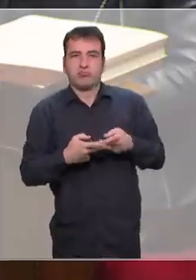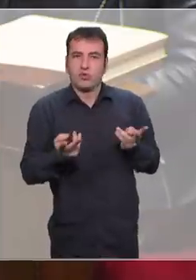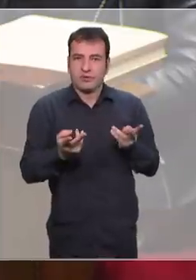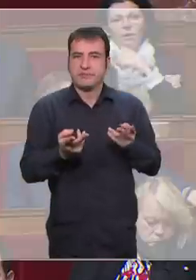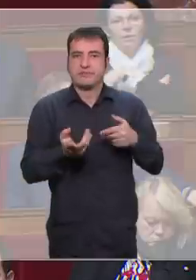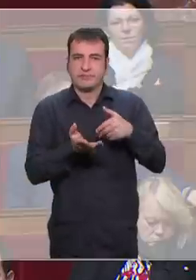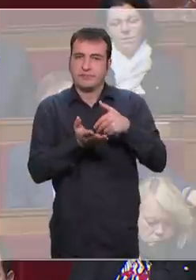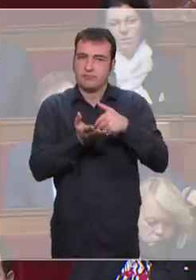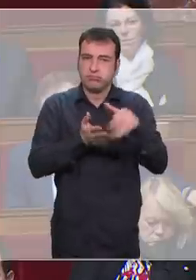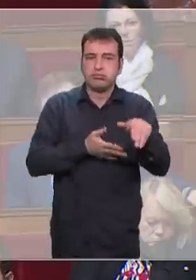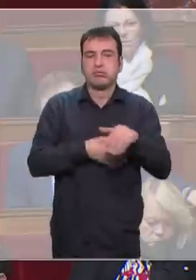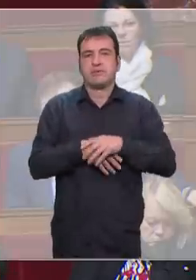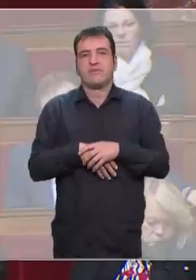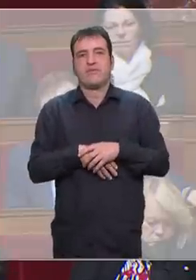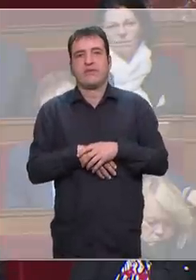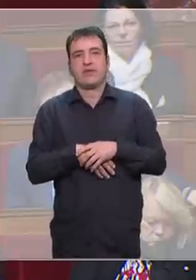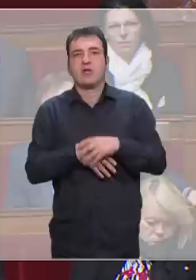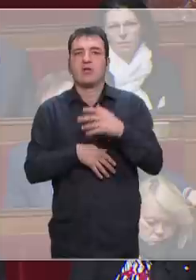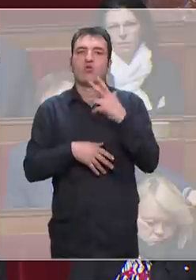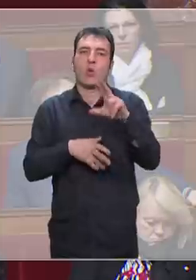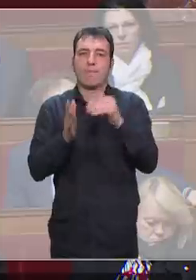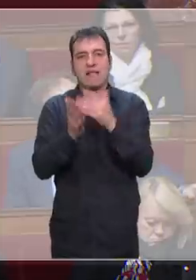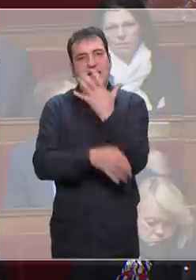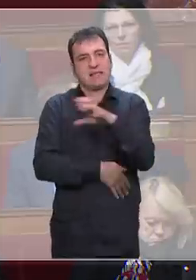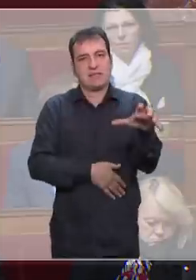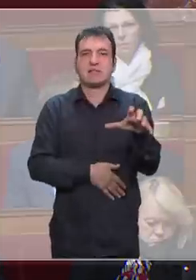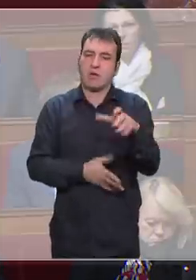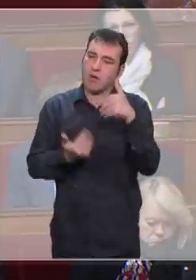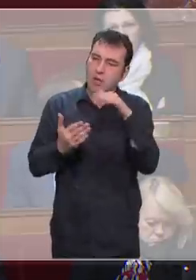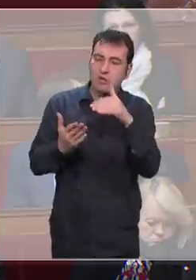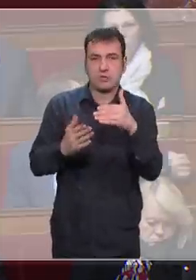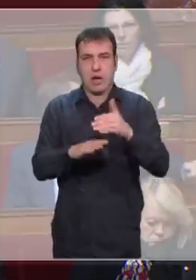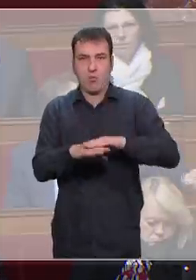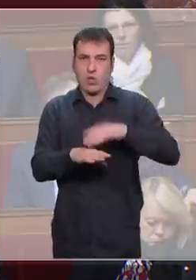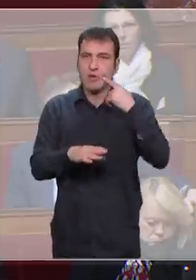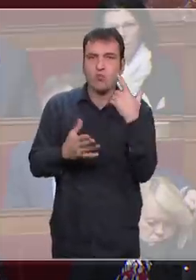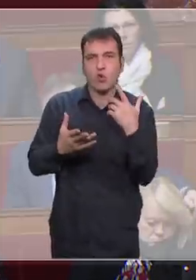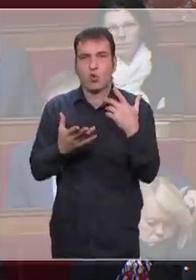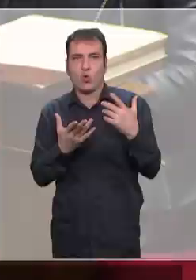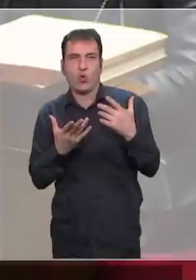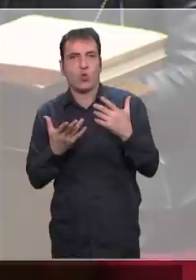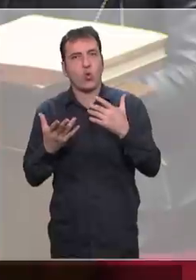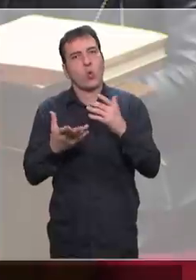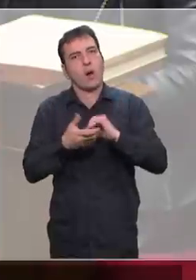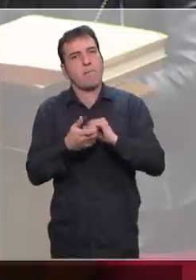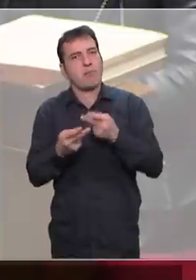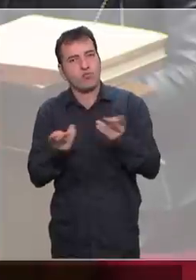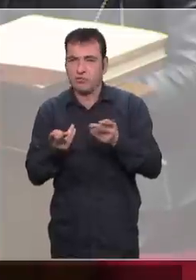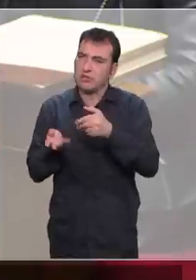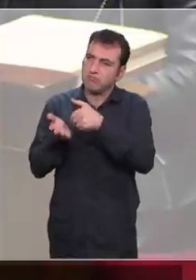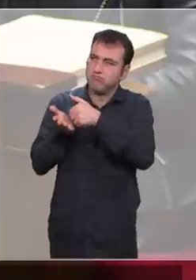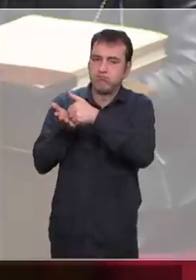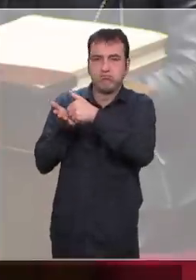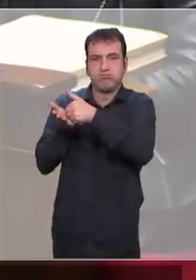3 500 étrangers constituant une menace pour l'ordre public ont ainsi été éloignés du territoire français depuis 2020, s'ajoutant